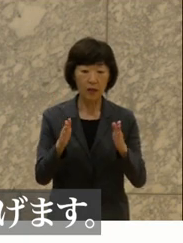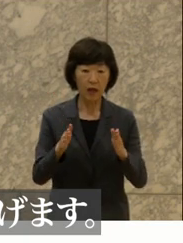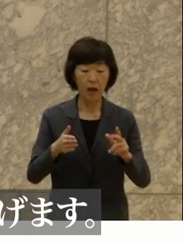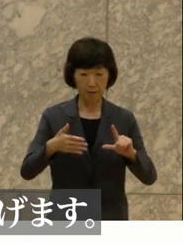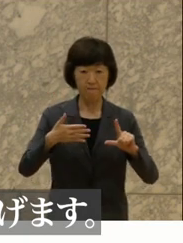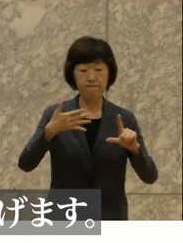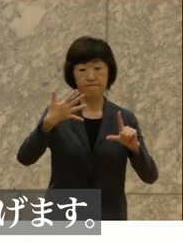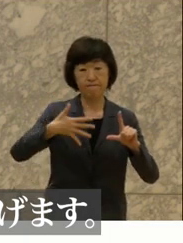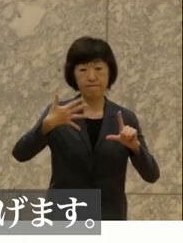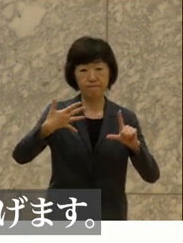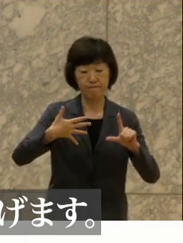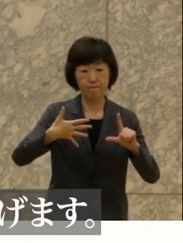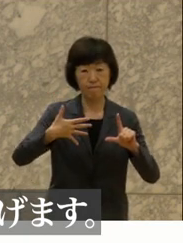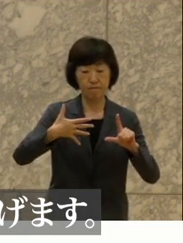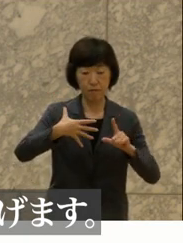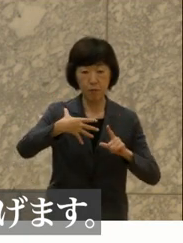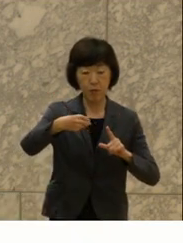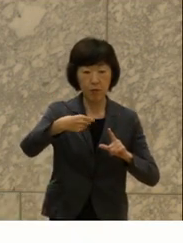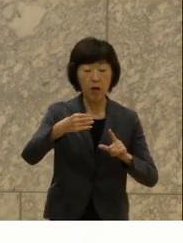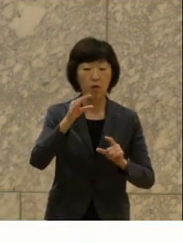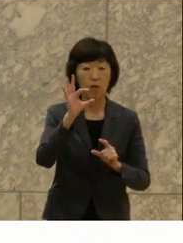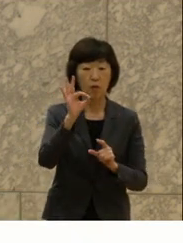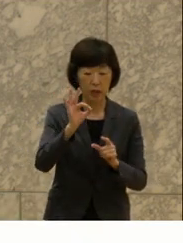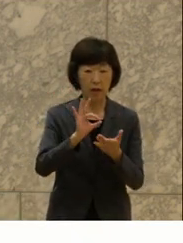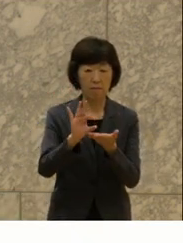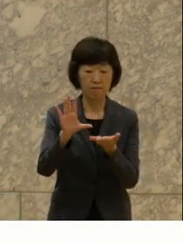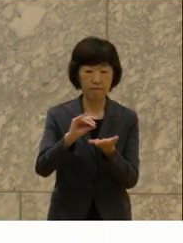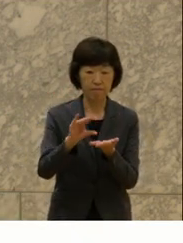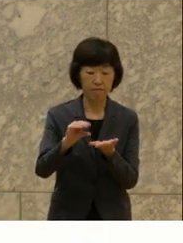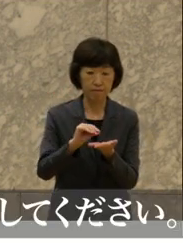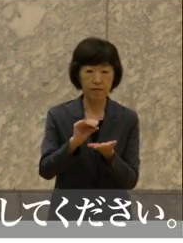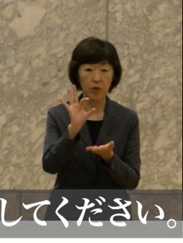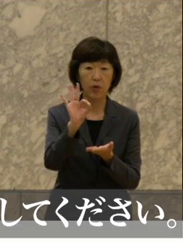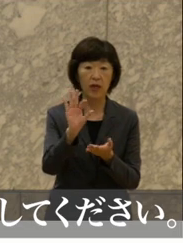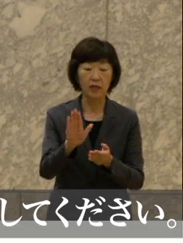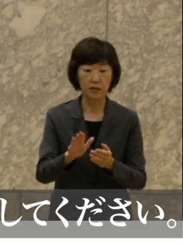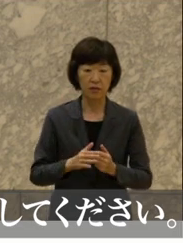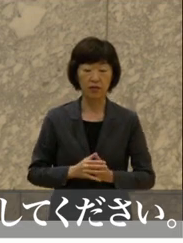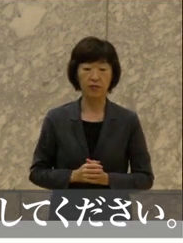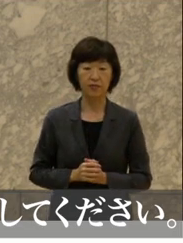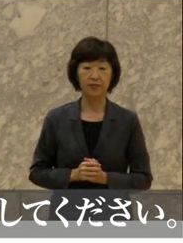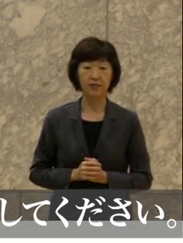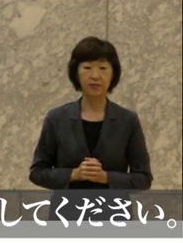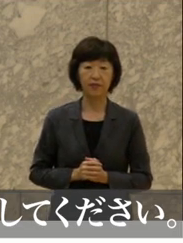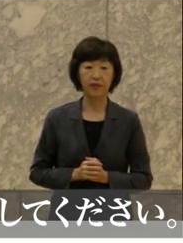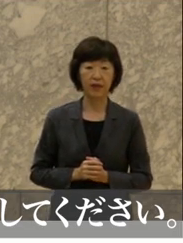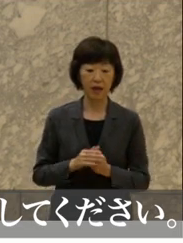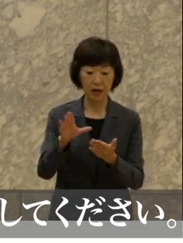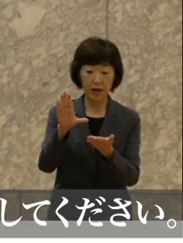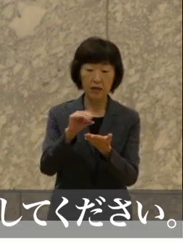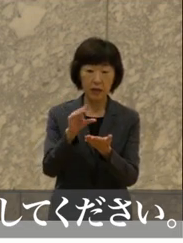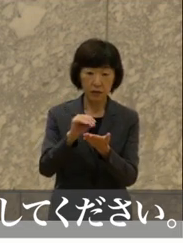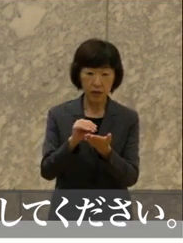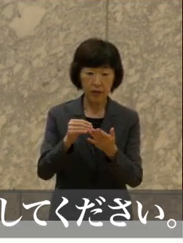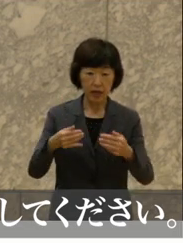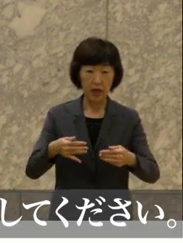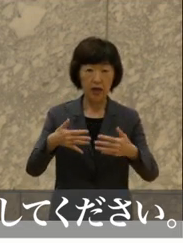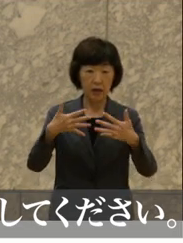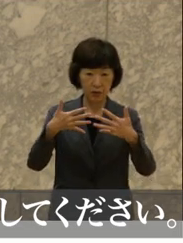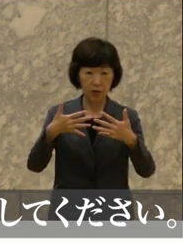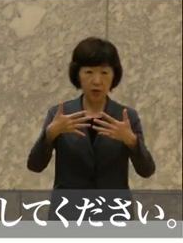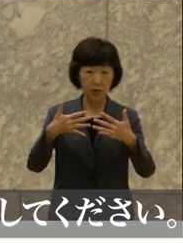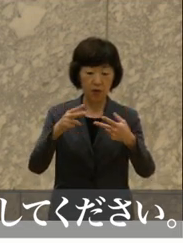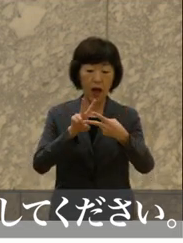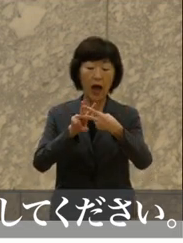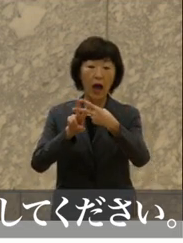ご配慮いただきますようお願い申し上げますそして撮影しました画像はハッシュ